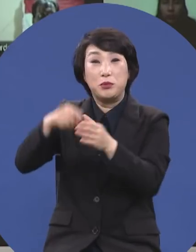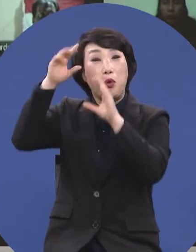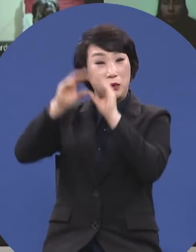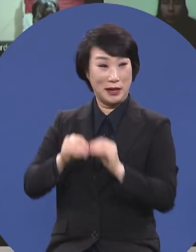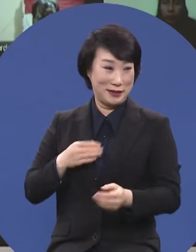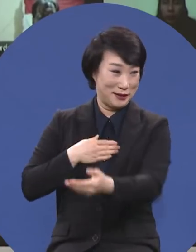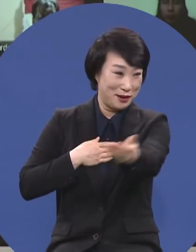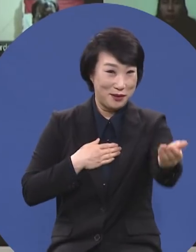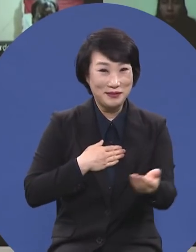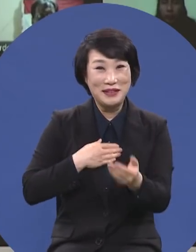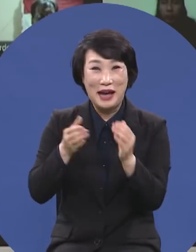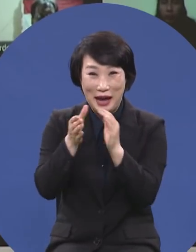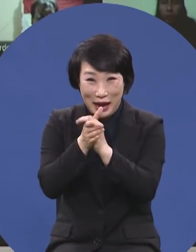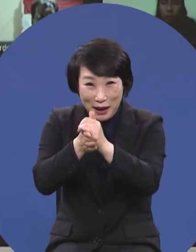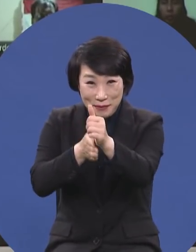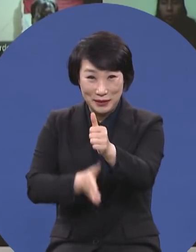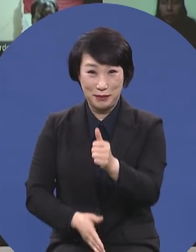합시다.